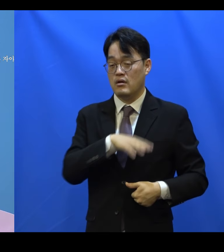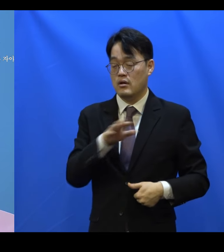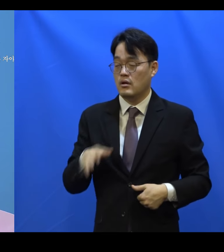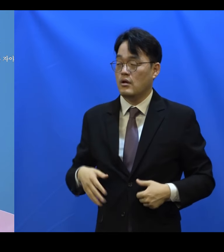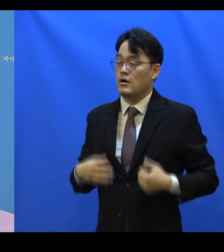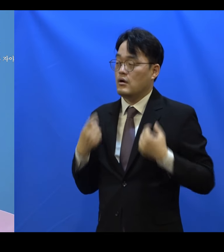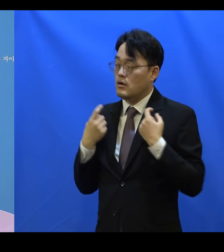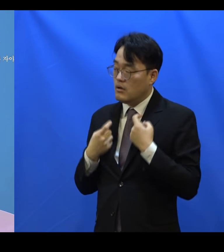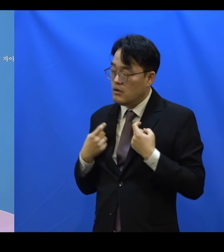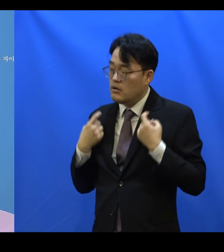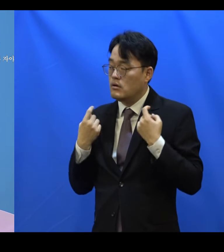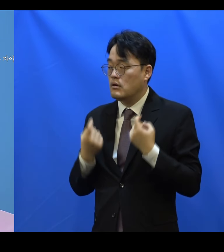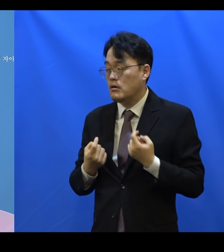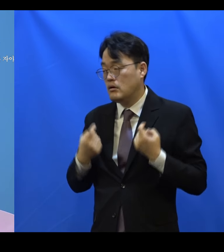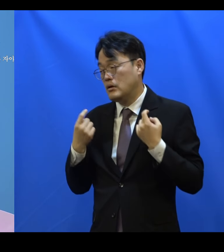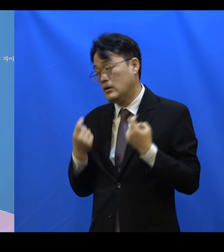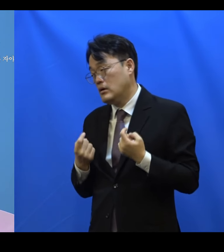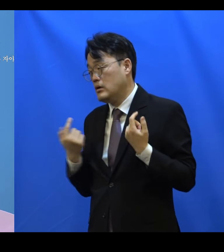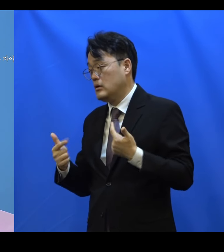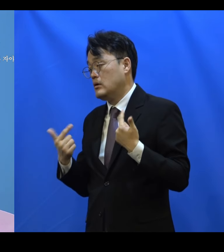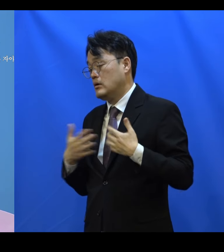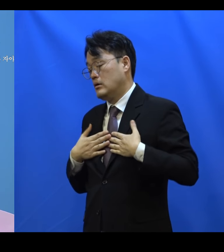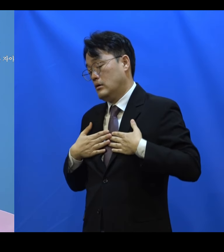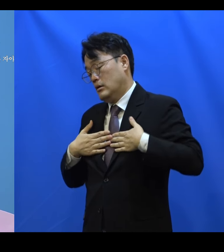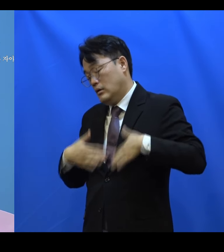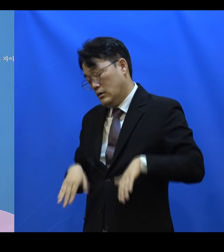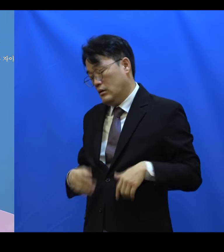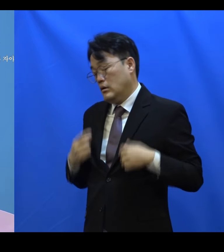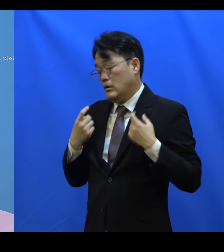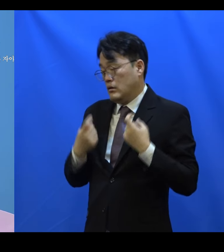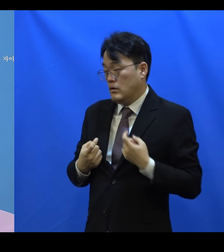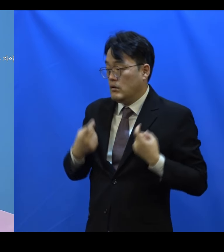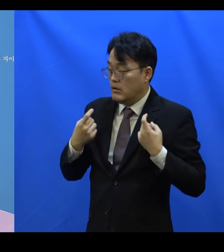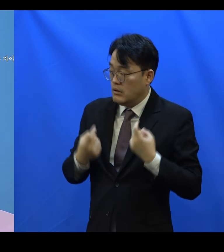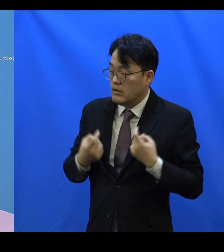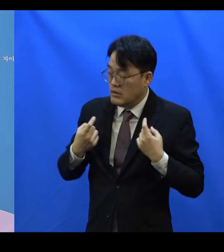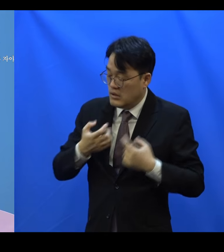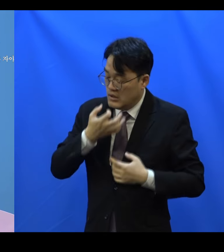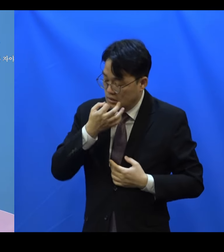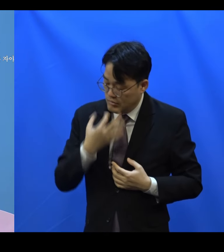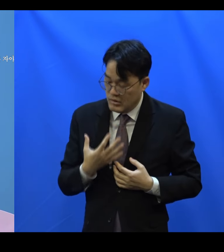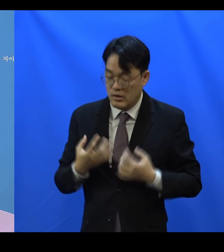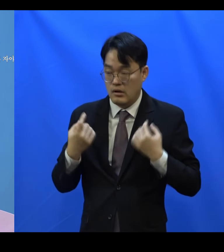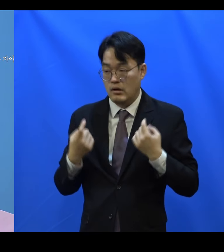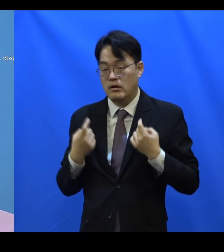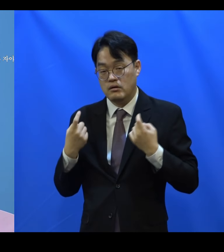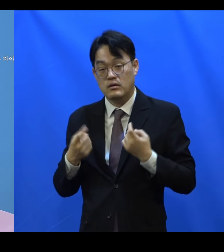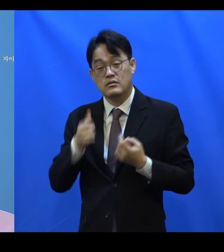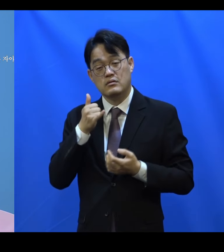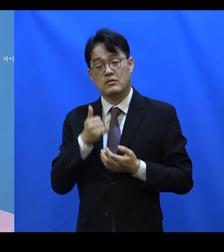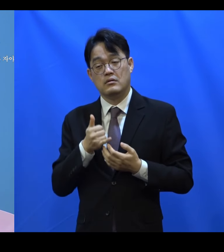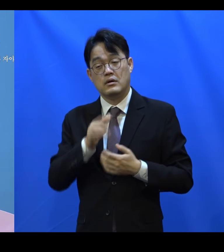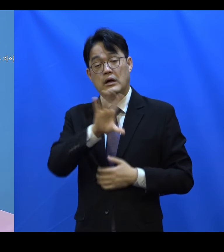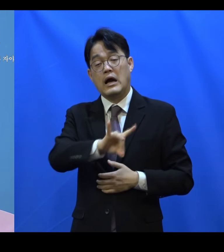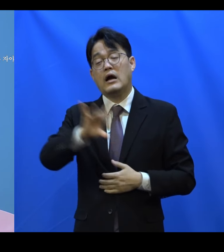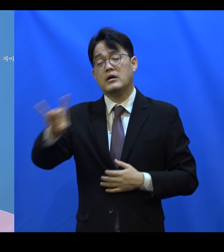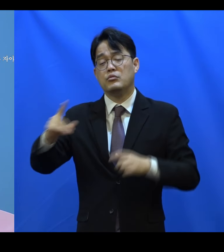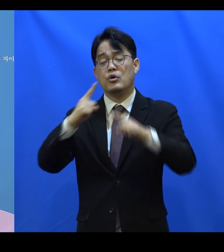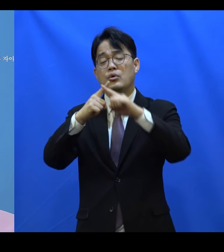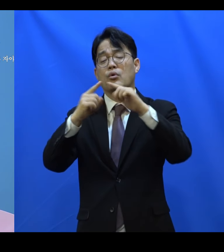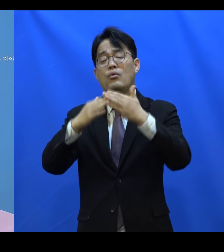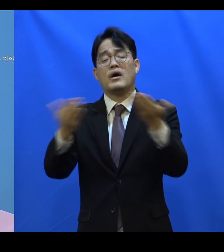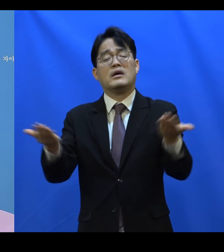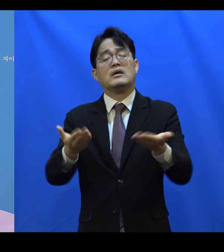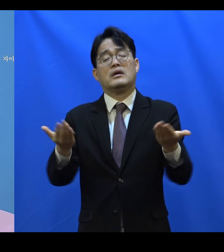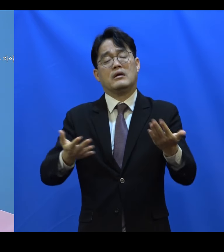많습니다. 삶은 지치게 만들죠. 또 어떤 때는 교회 사역도 지치게 할 때가 있어요. 그죠? 오랫동안